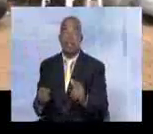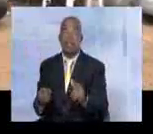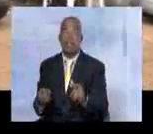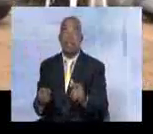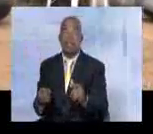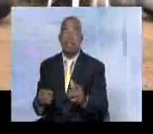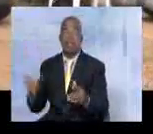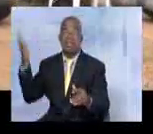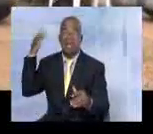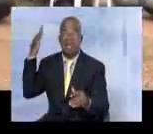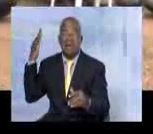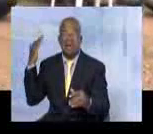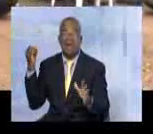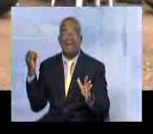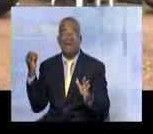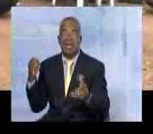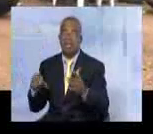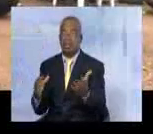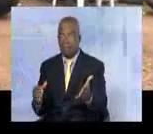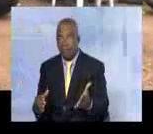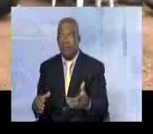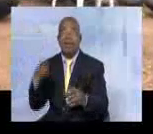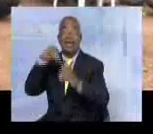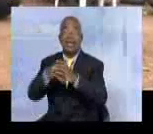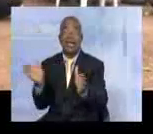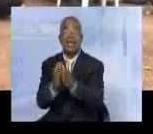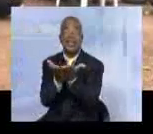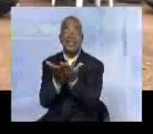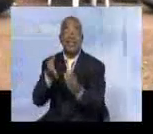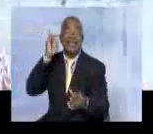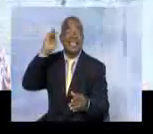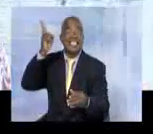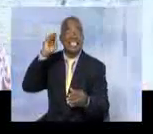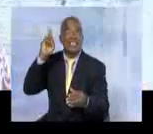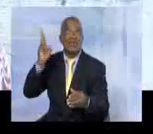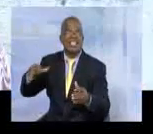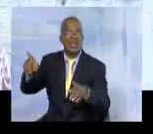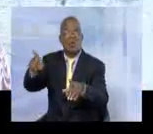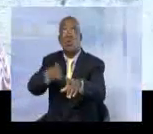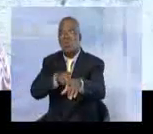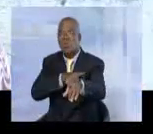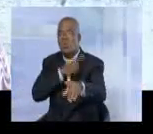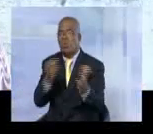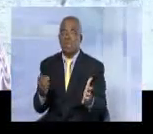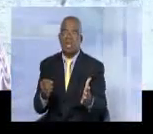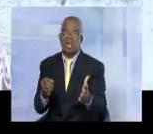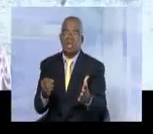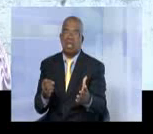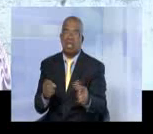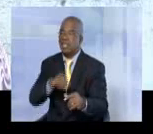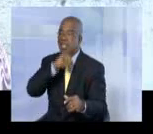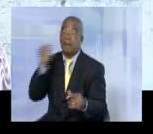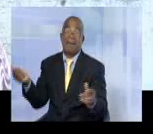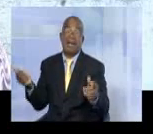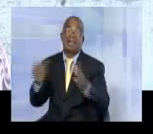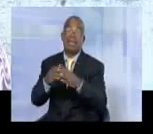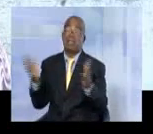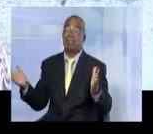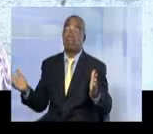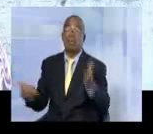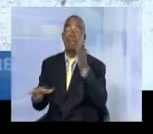À l'époque, c'était l'empire Songhaï. Et nous avons transité par Niamila. De Niamila, les parents sont